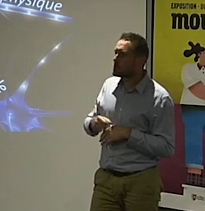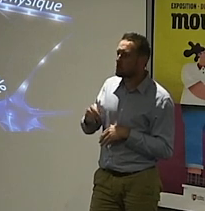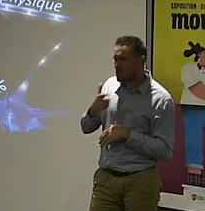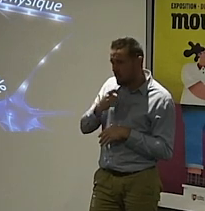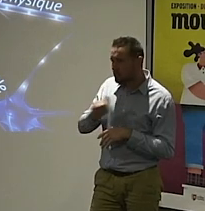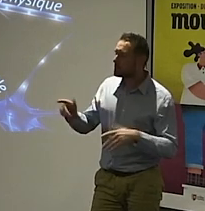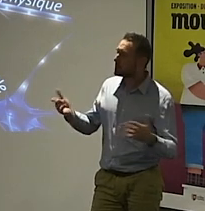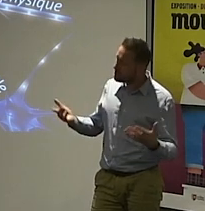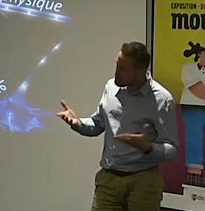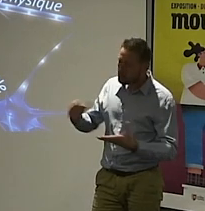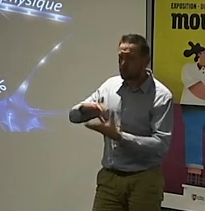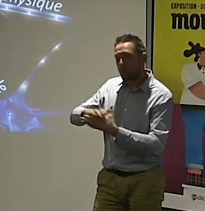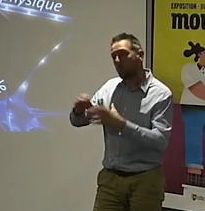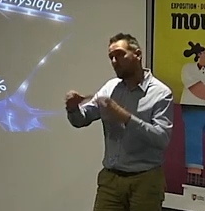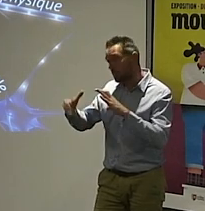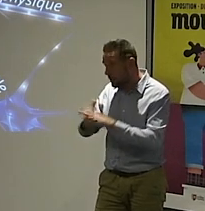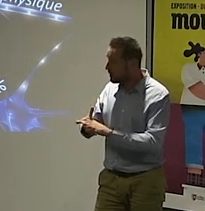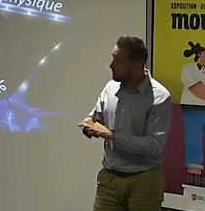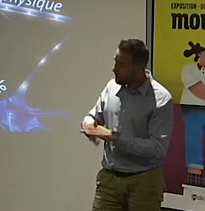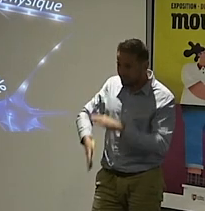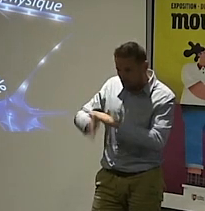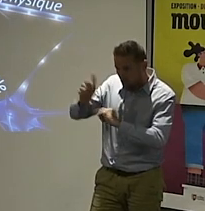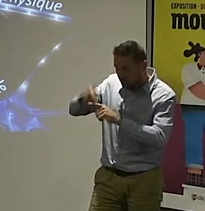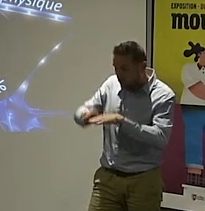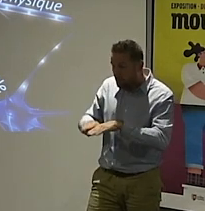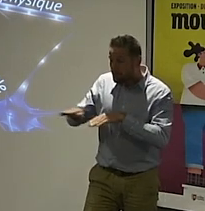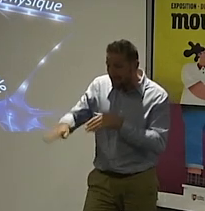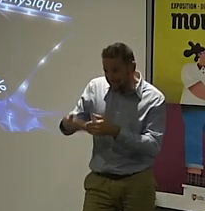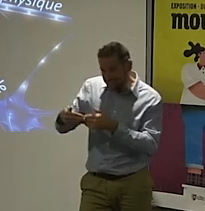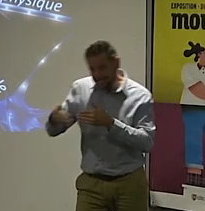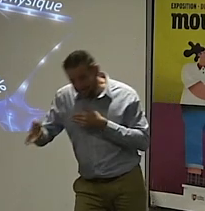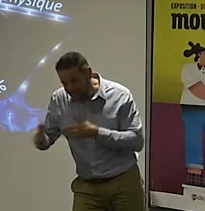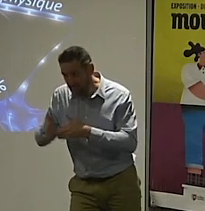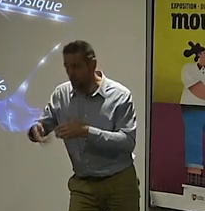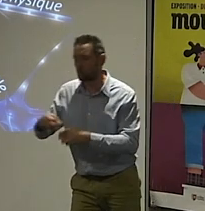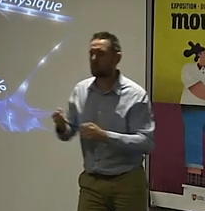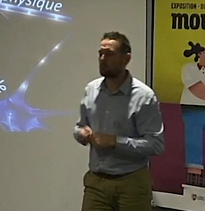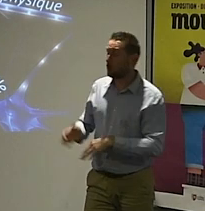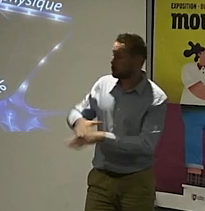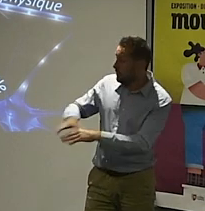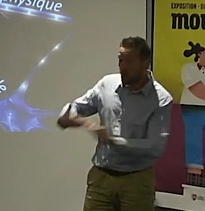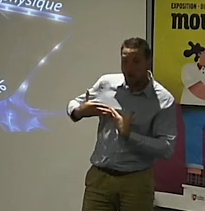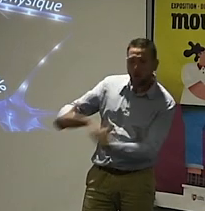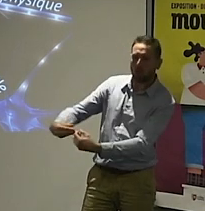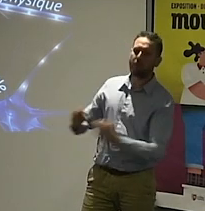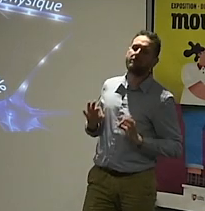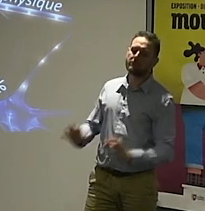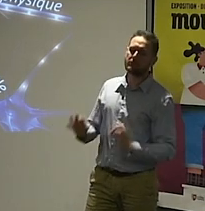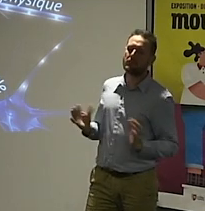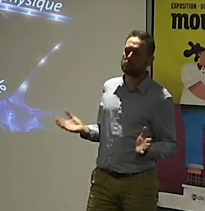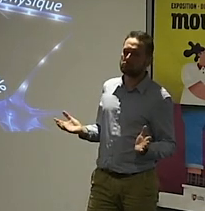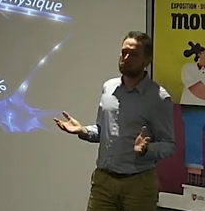nous, que c'est très compliqué pour pousser une porte. Donc j'ai poussé la porte, j'étais très bien accueillie. Puis ma foi, j'y suis restée.